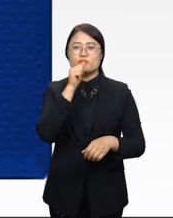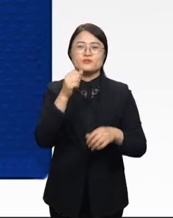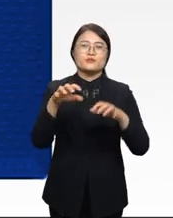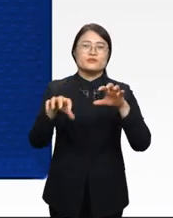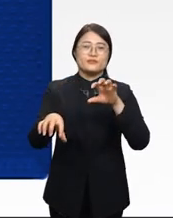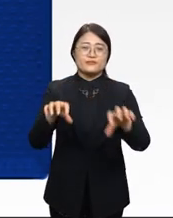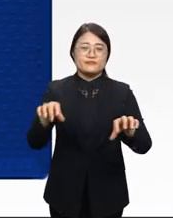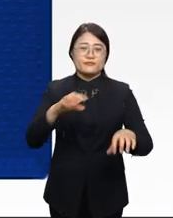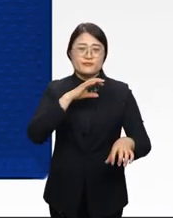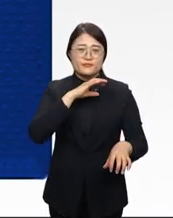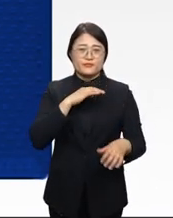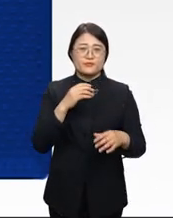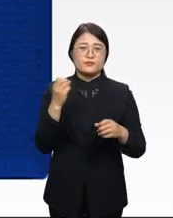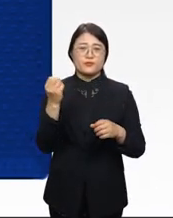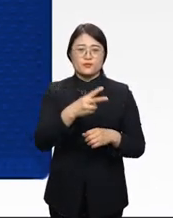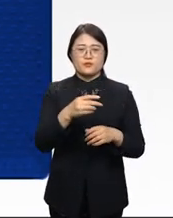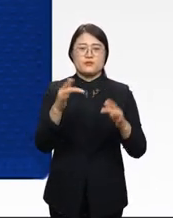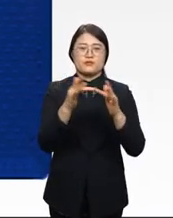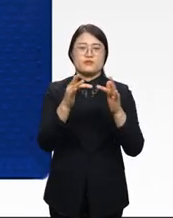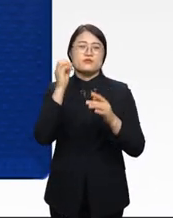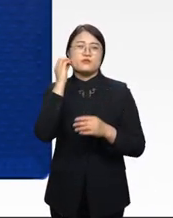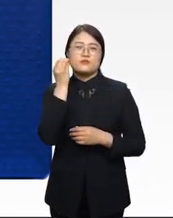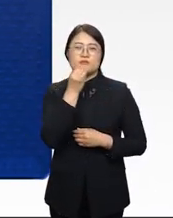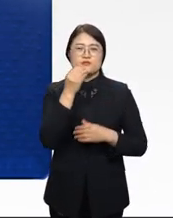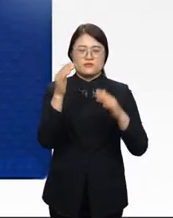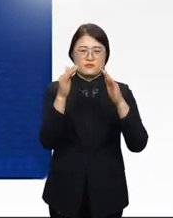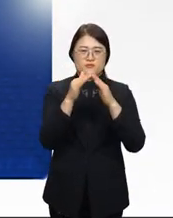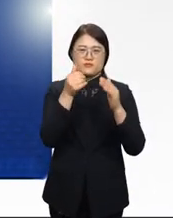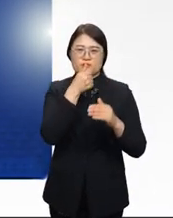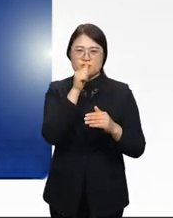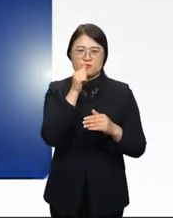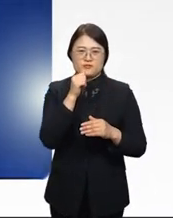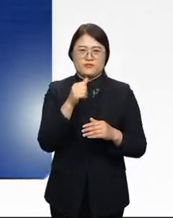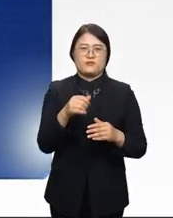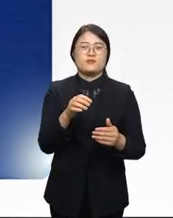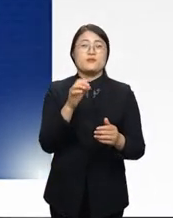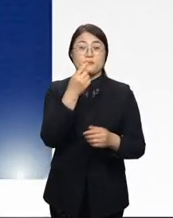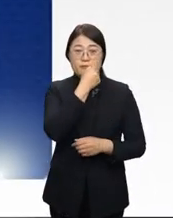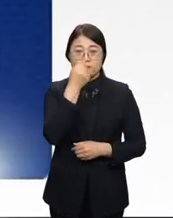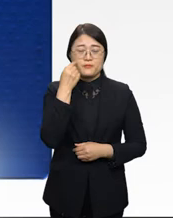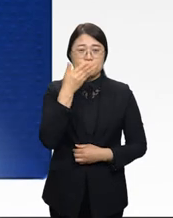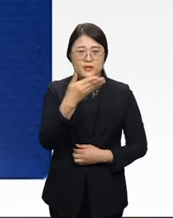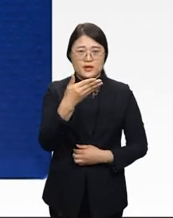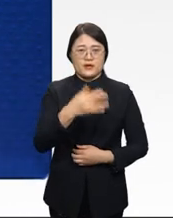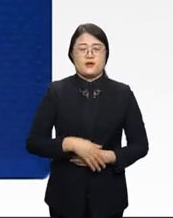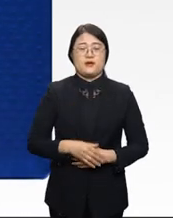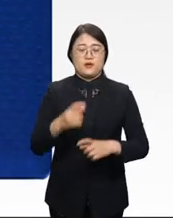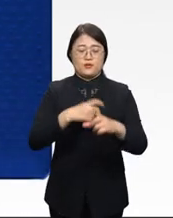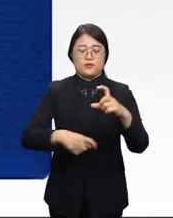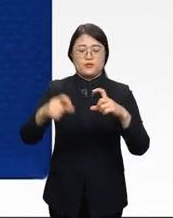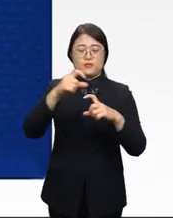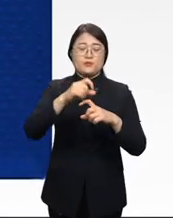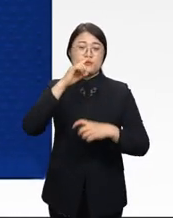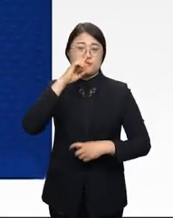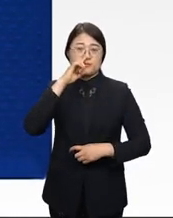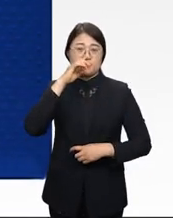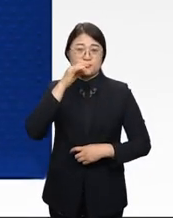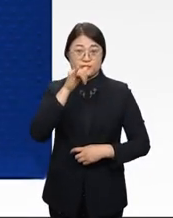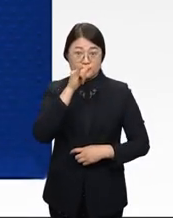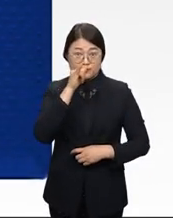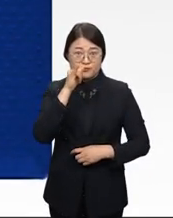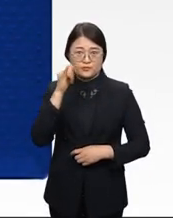민원실 혹은 부동산 공시가격 알림이를 통해 하실 수 있습니다. 이 밖에 궁금하신 사항은